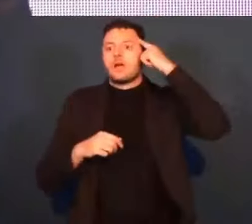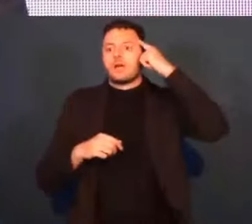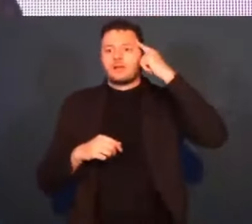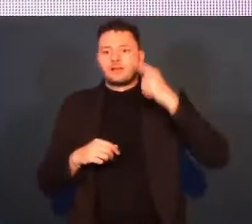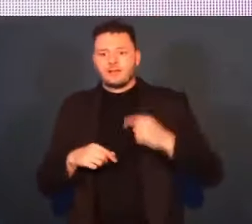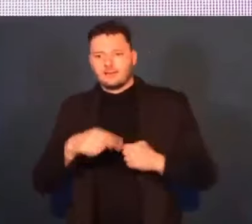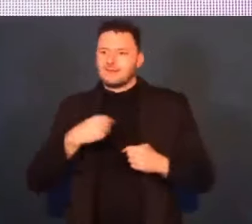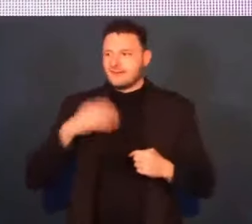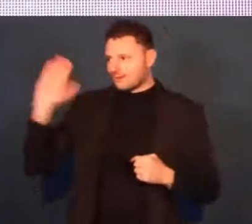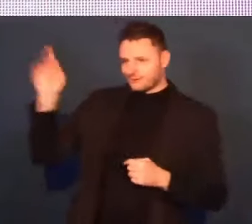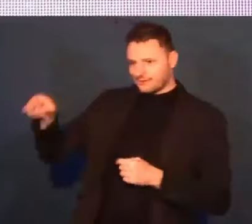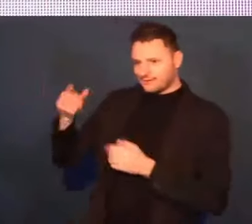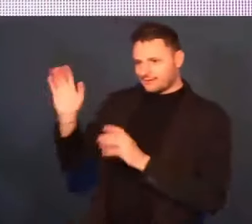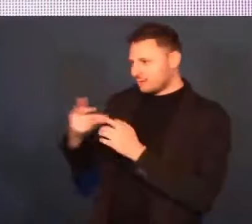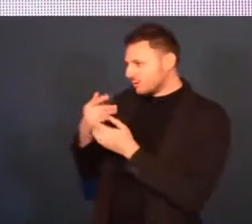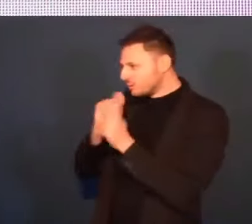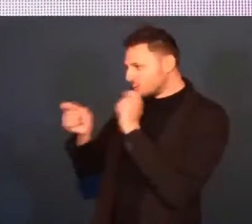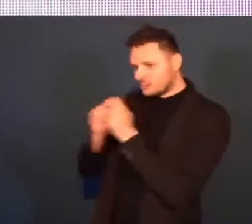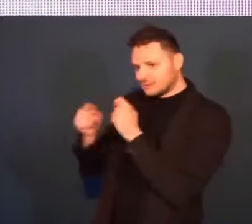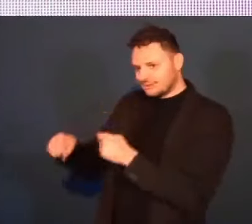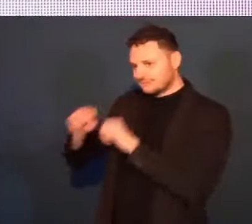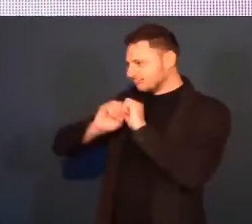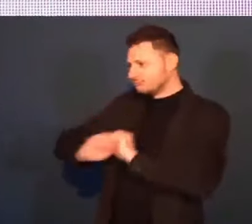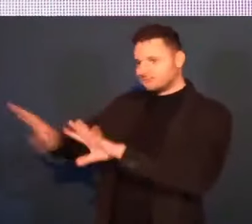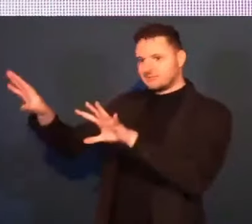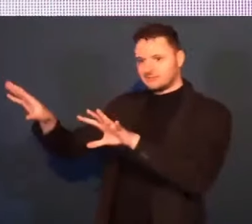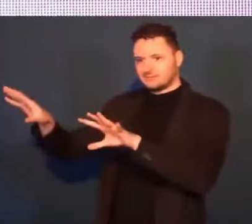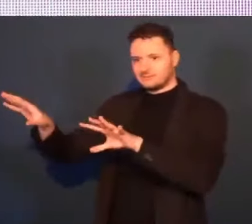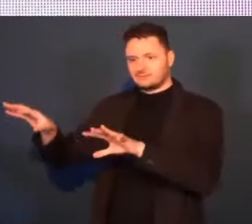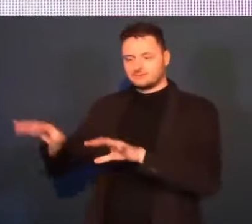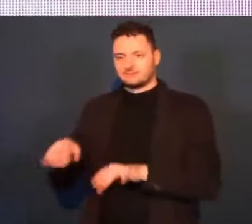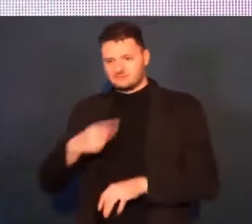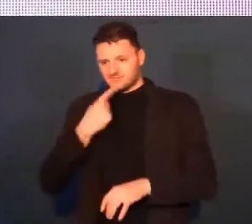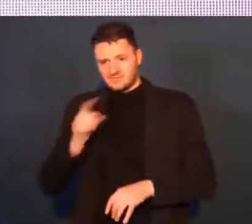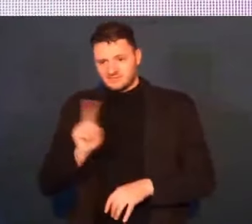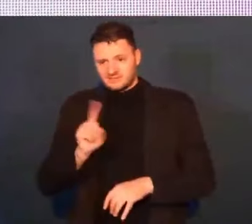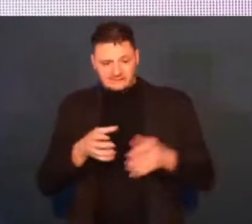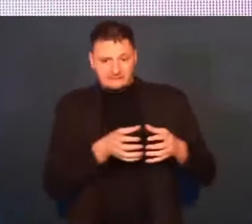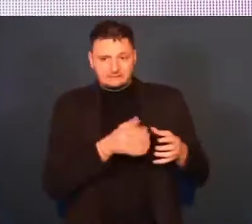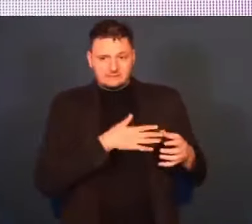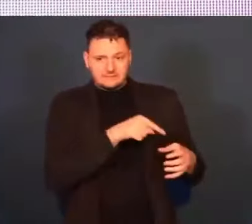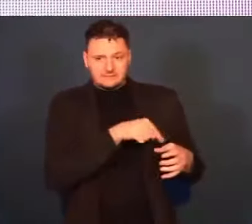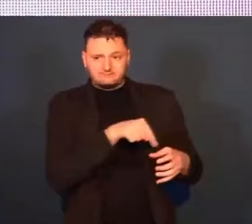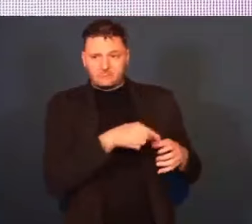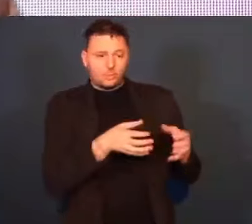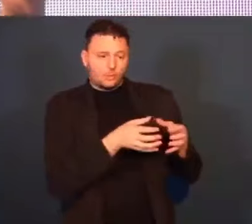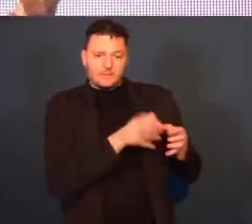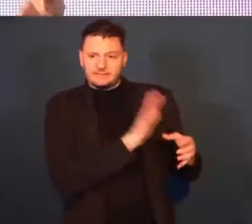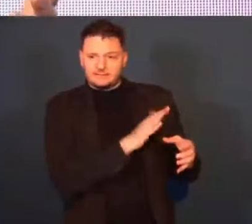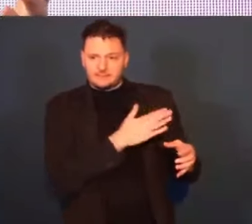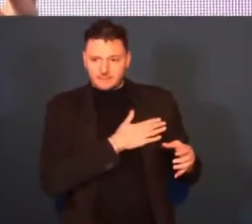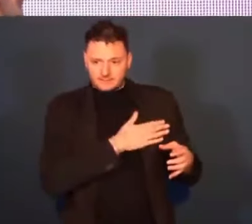журналистите, обявяваме, готово. И някой казва, трябва да съберем парламентарната група. О, и органите, и нашите. И се